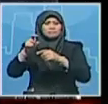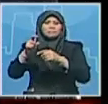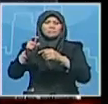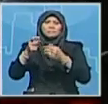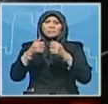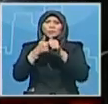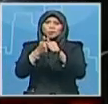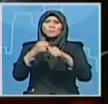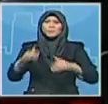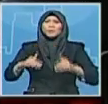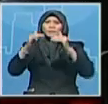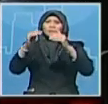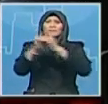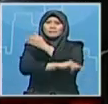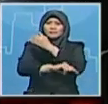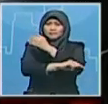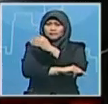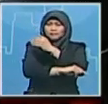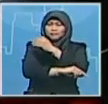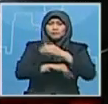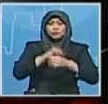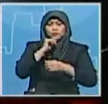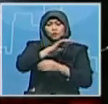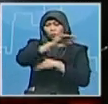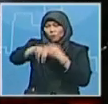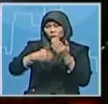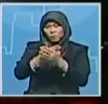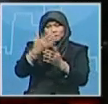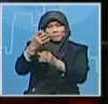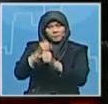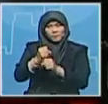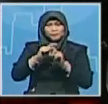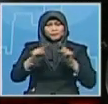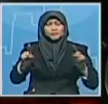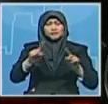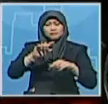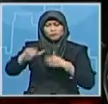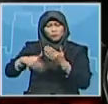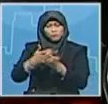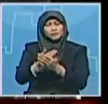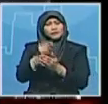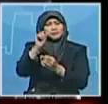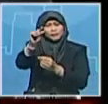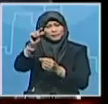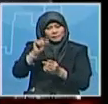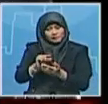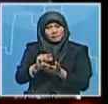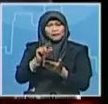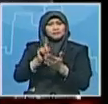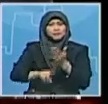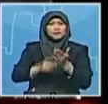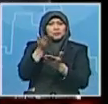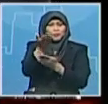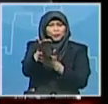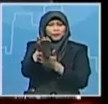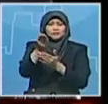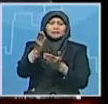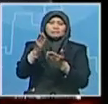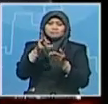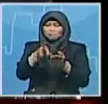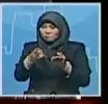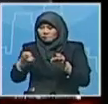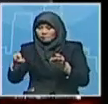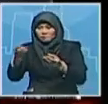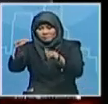Dan walaupun tak semuanya dapat, tapi setiap negeri akan dapat sedikit daripada apa yang dipohon itu. Dan ini tidak